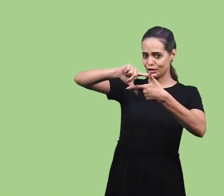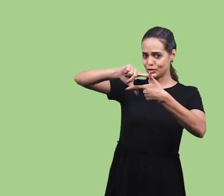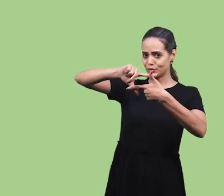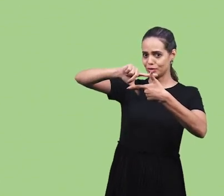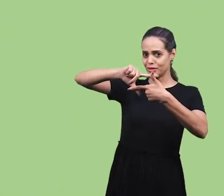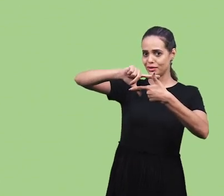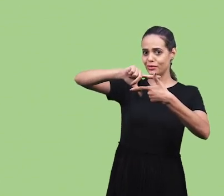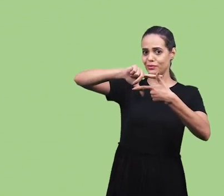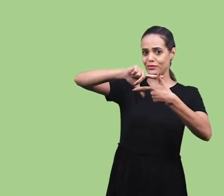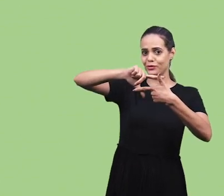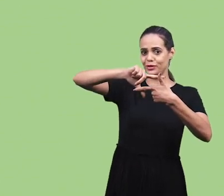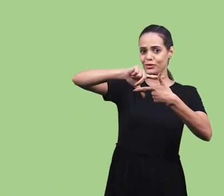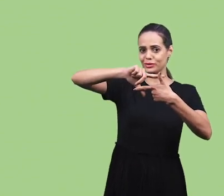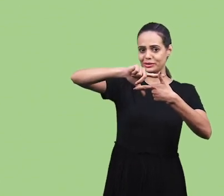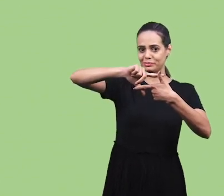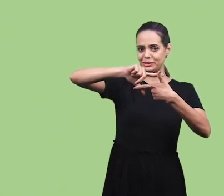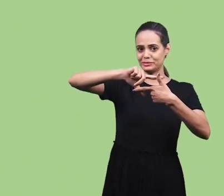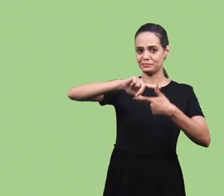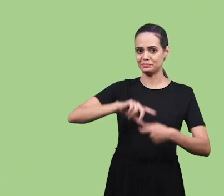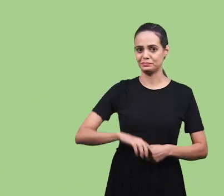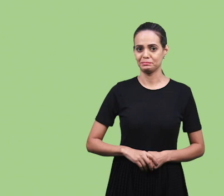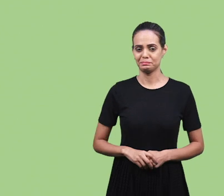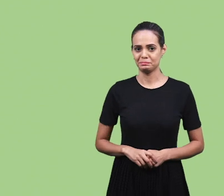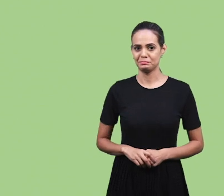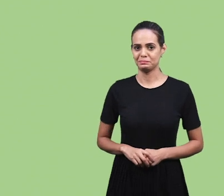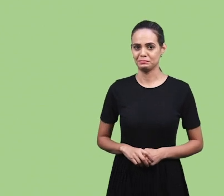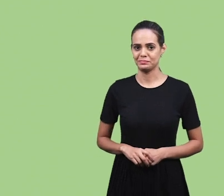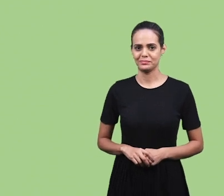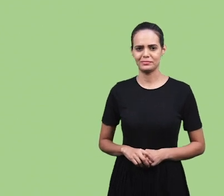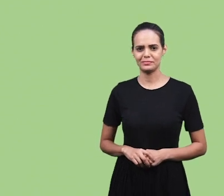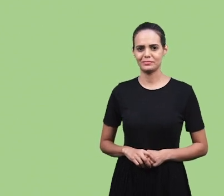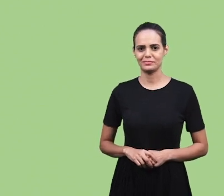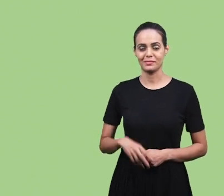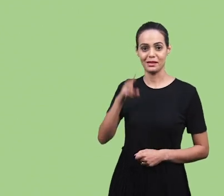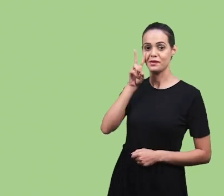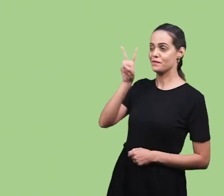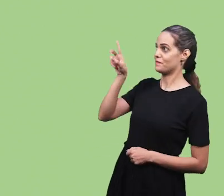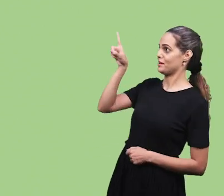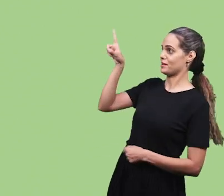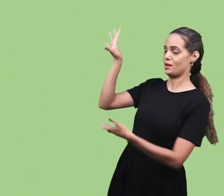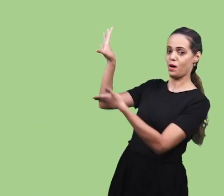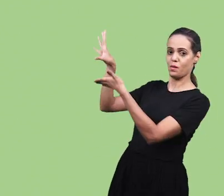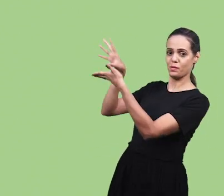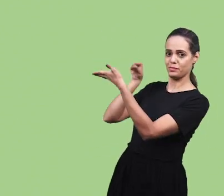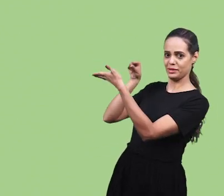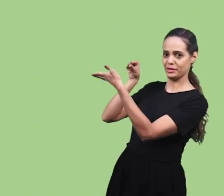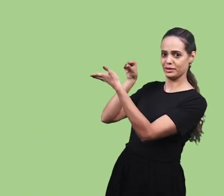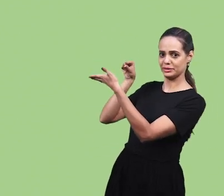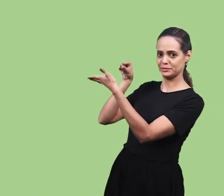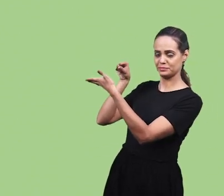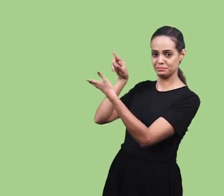allons garder tous les trous de la main gauche